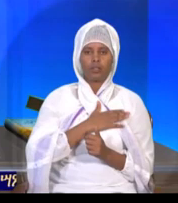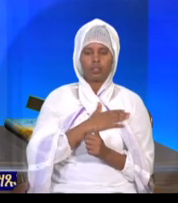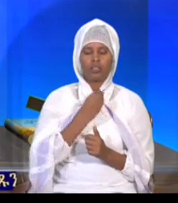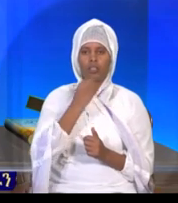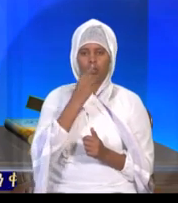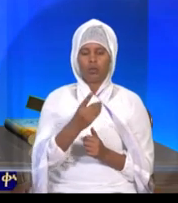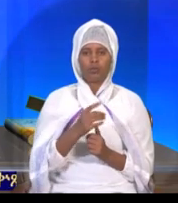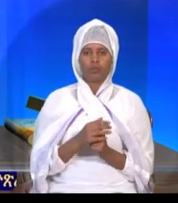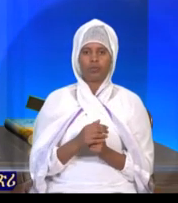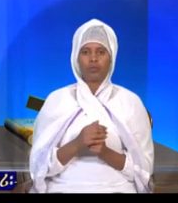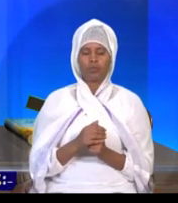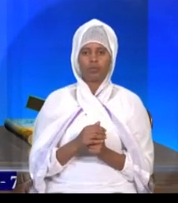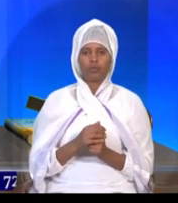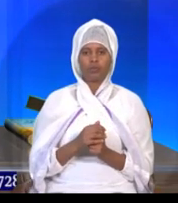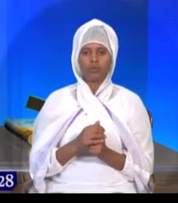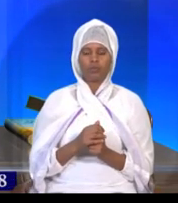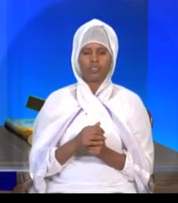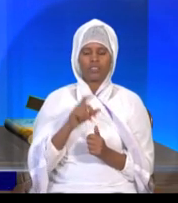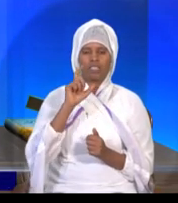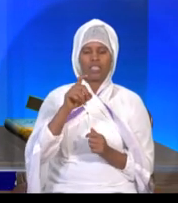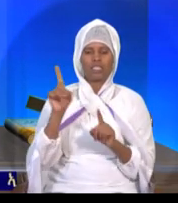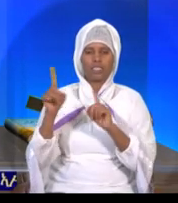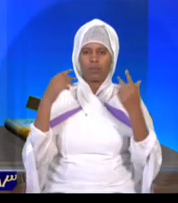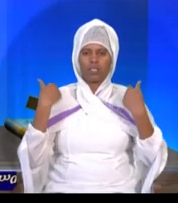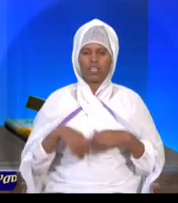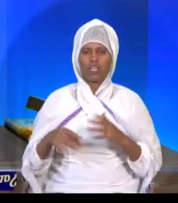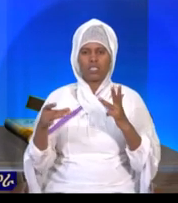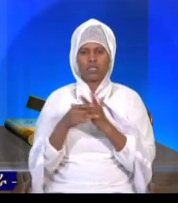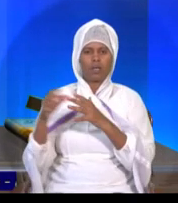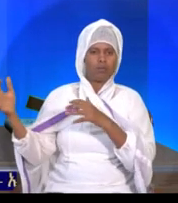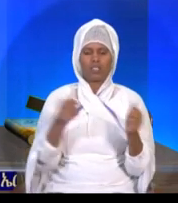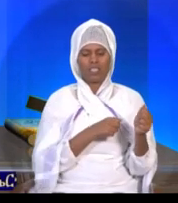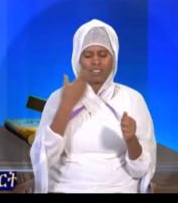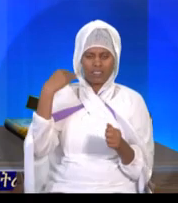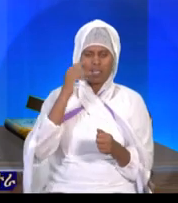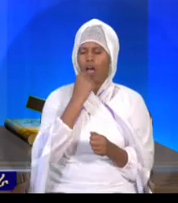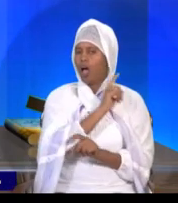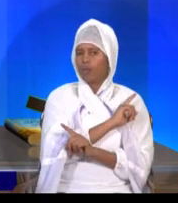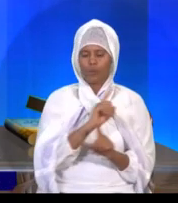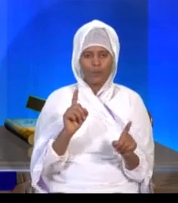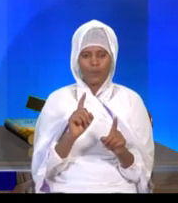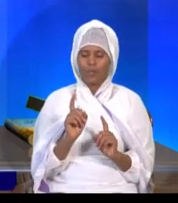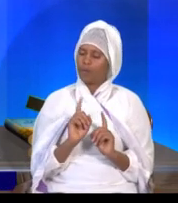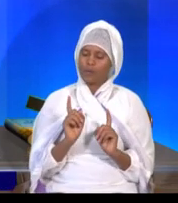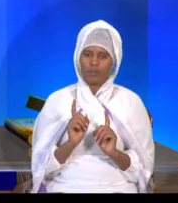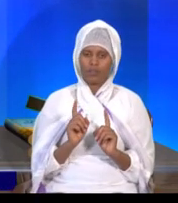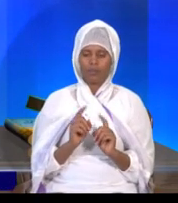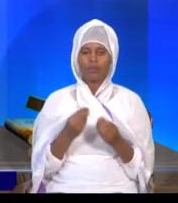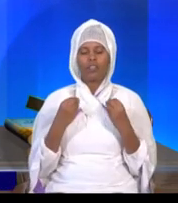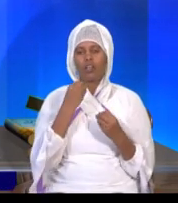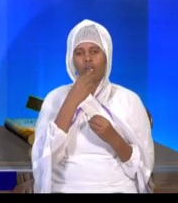እግዚኣብሔር እንታይ በሎ ሽዑ ንስኻ ሰብ ቀቲልካ ሰይቲ ሰብ ኣይትወርስ ኪድ ብላሽኻ ኢልዎ